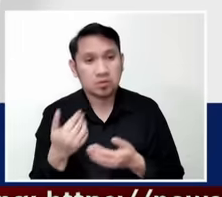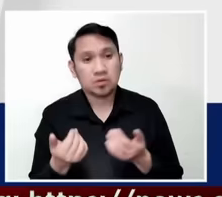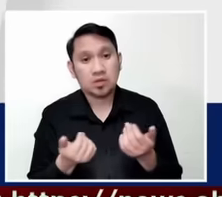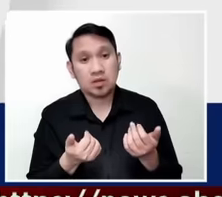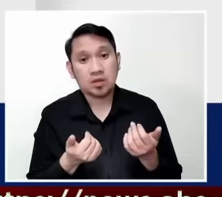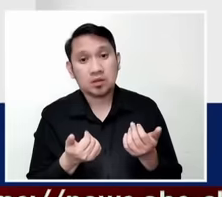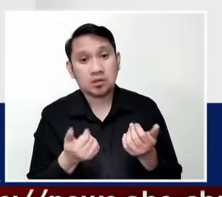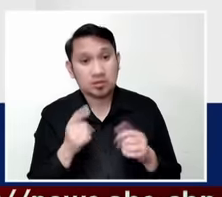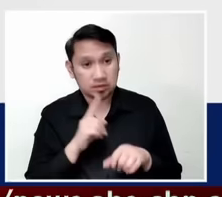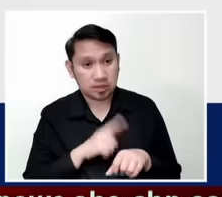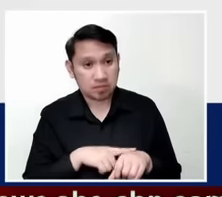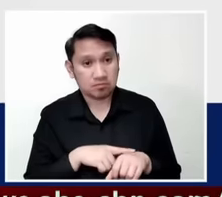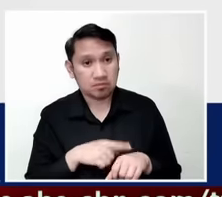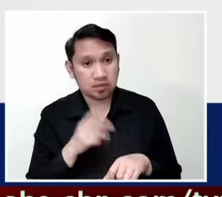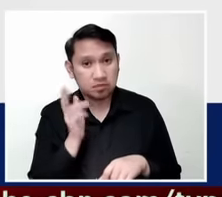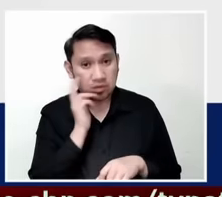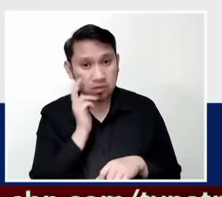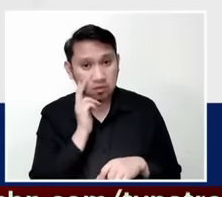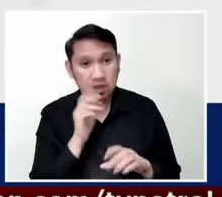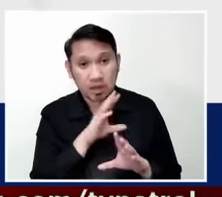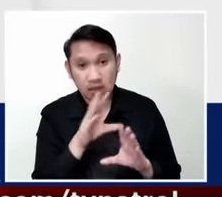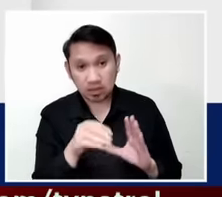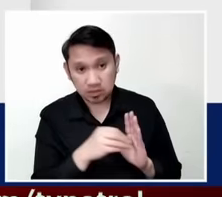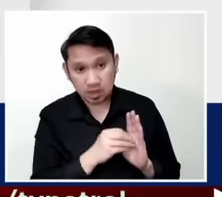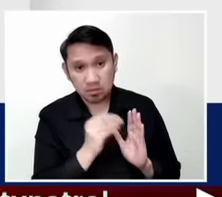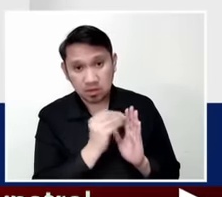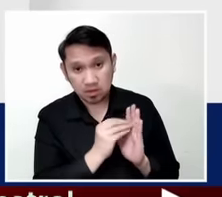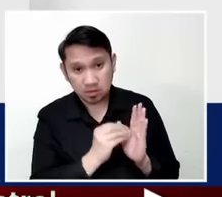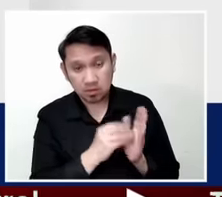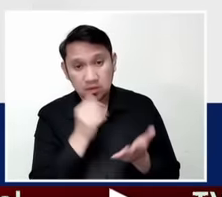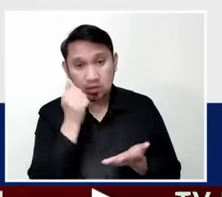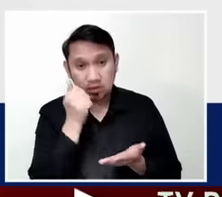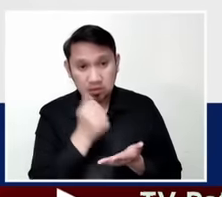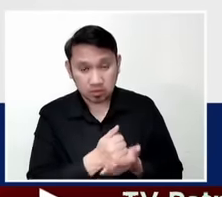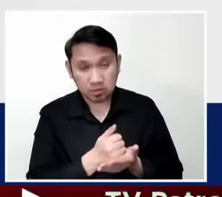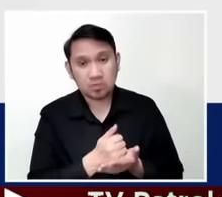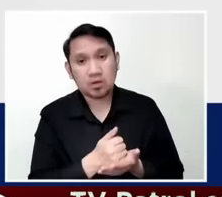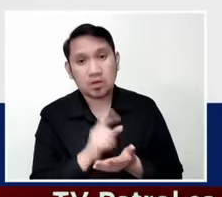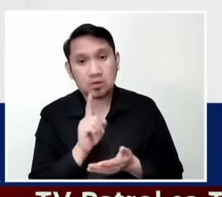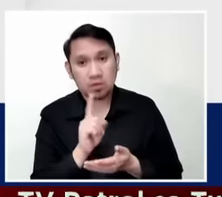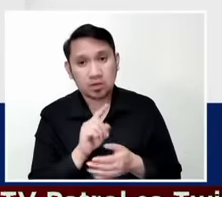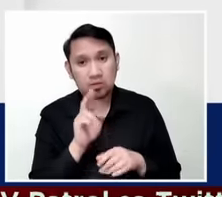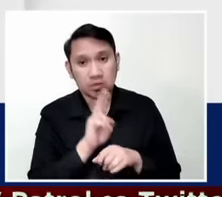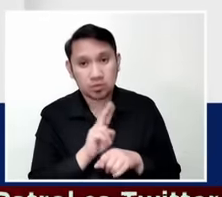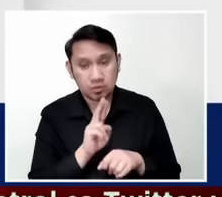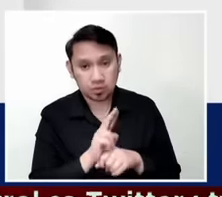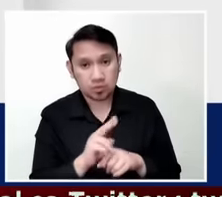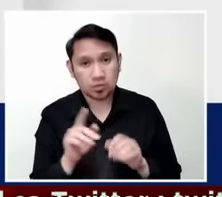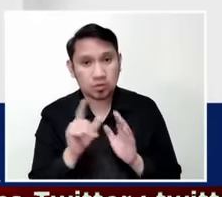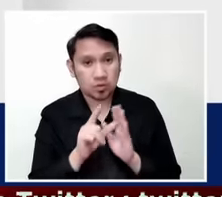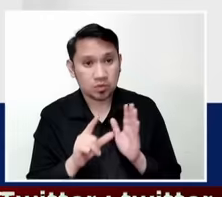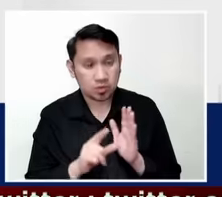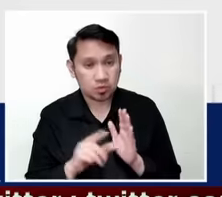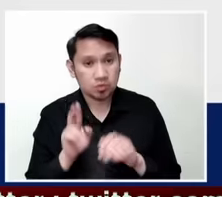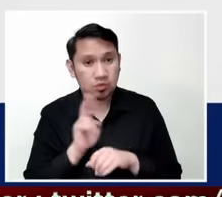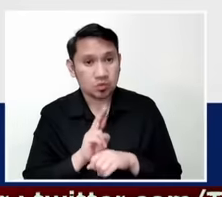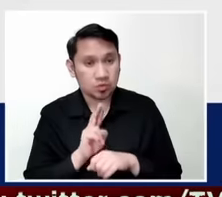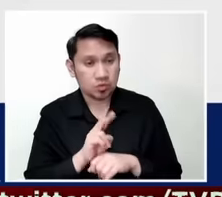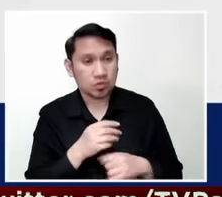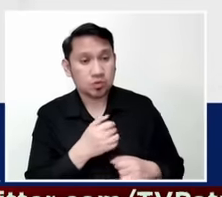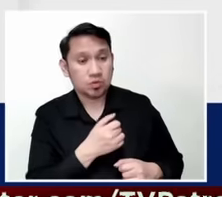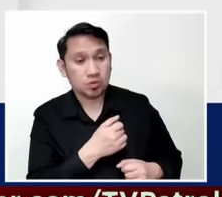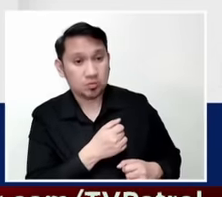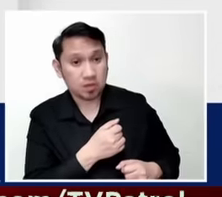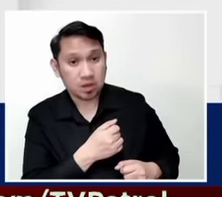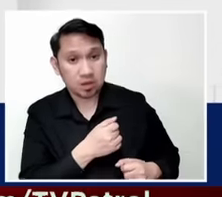Duterte. Kasama sa mga nakapaloob sa rules na dapat aprobado ng Court of Appeals ang paggamit ng mga law enforcement agency sa mga service